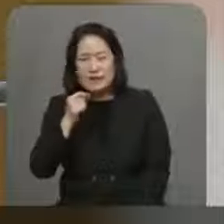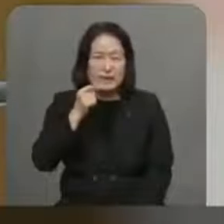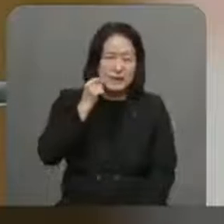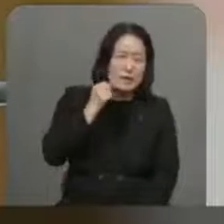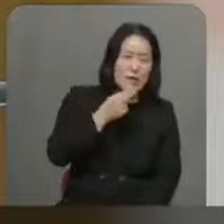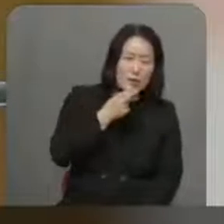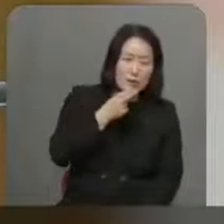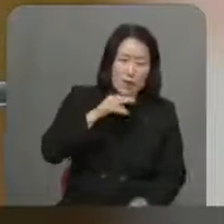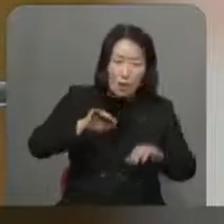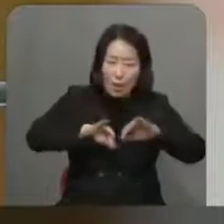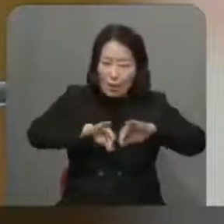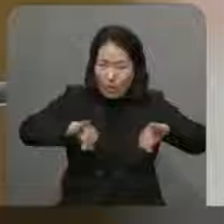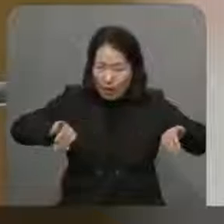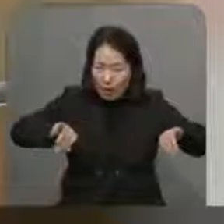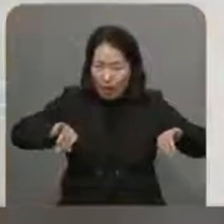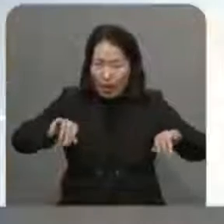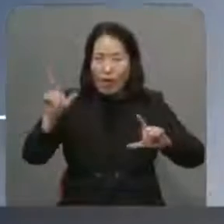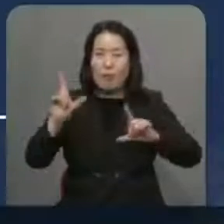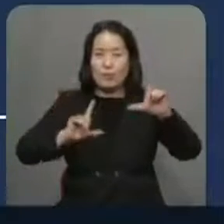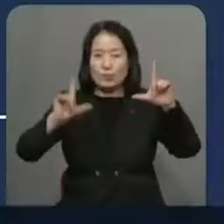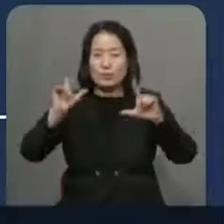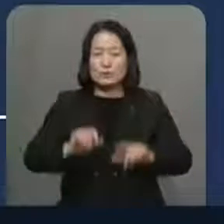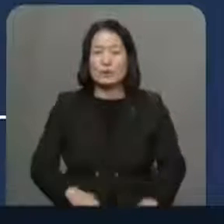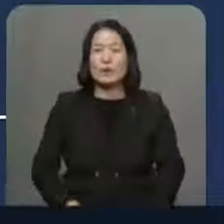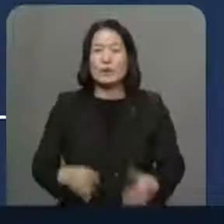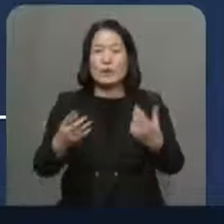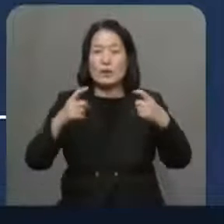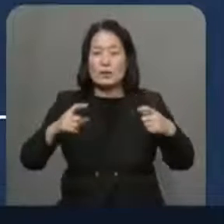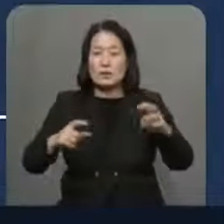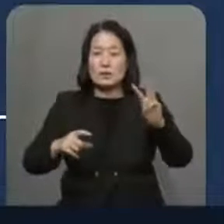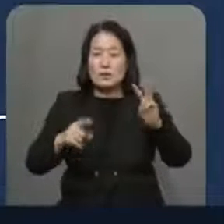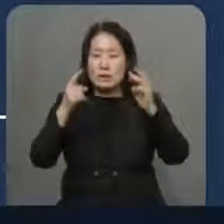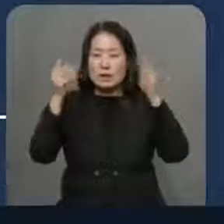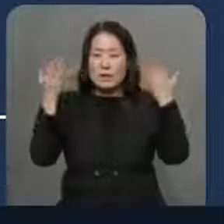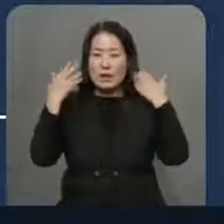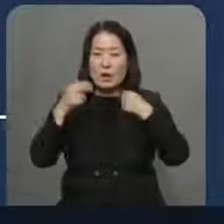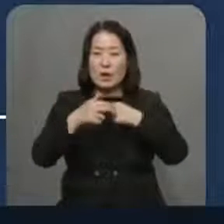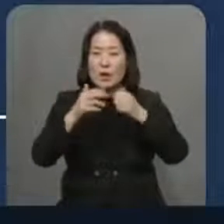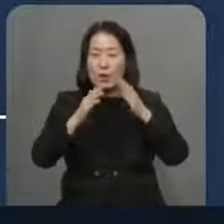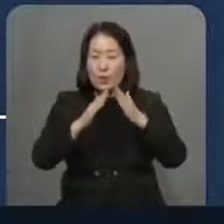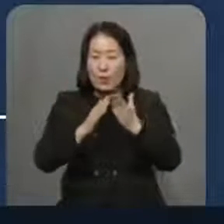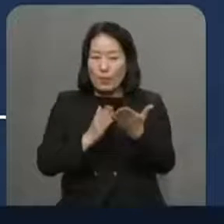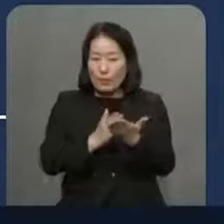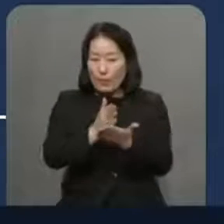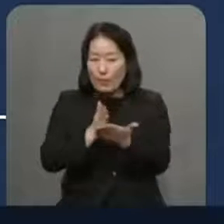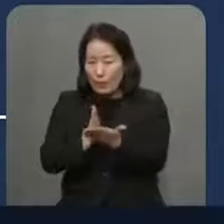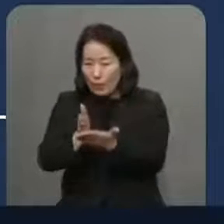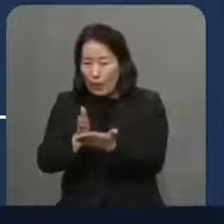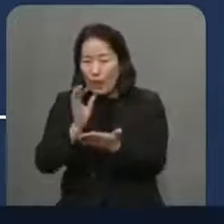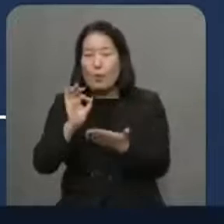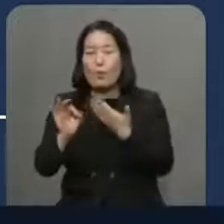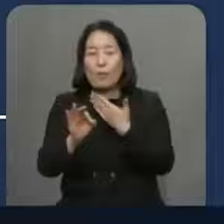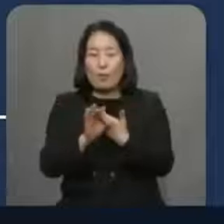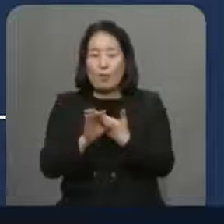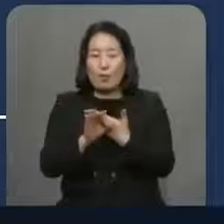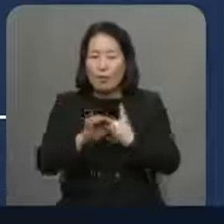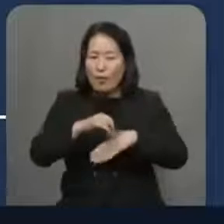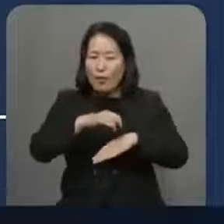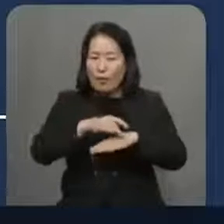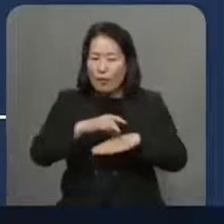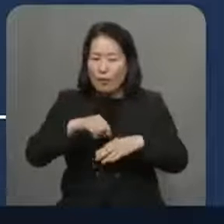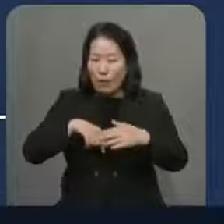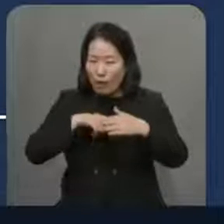전공이 확연히 갈리는 탓입니다. 강원도 내 3개 대학병원의 올해 전공별 지원율입니다. 흉부외과의